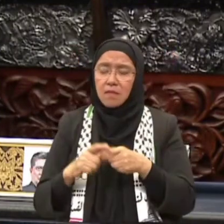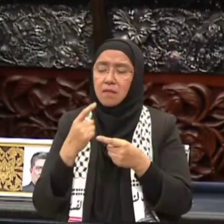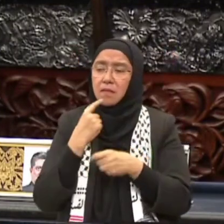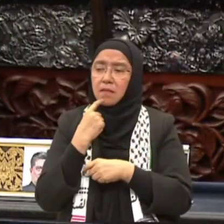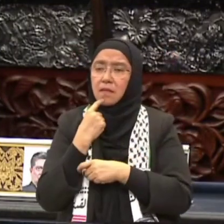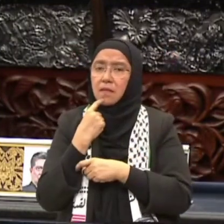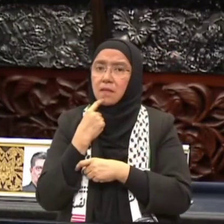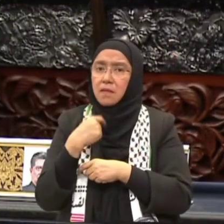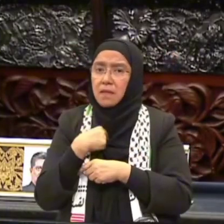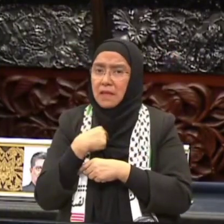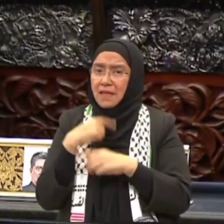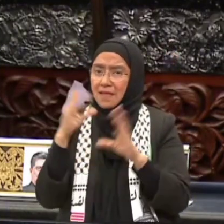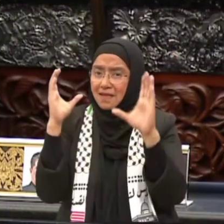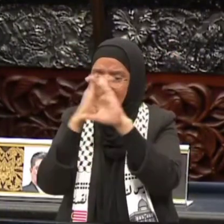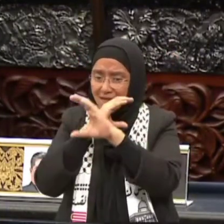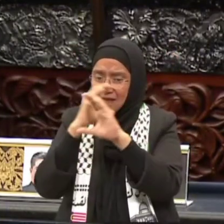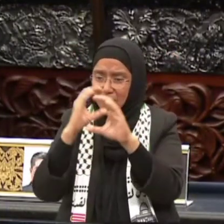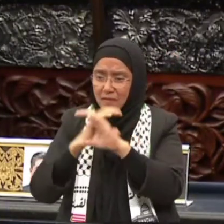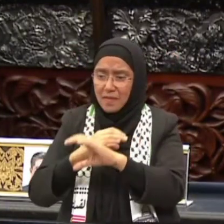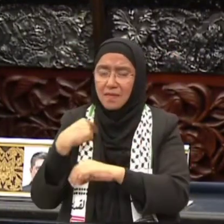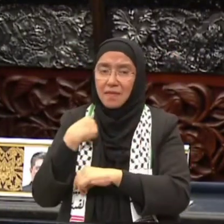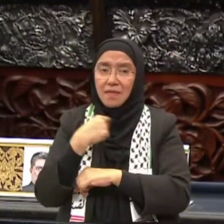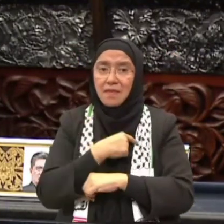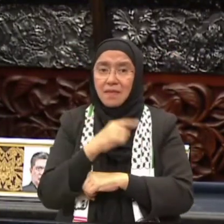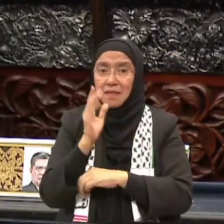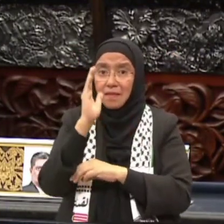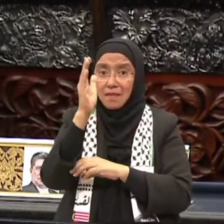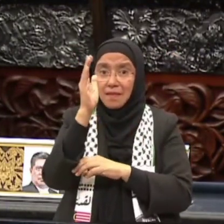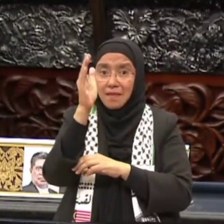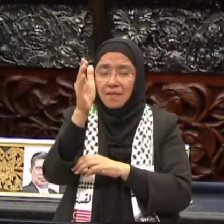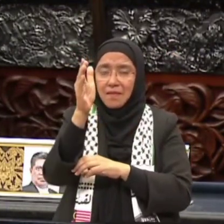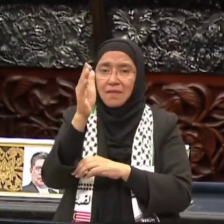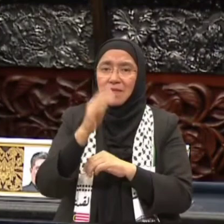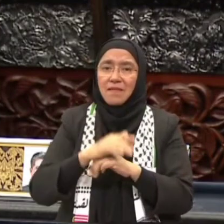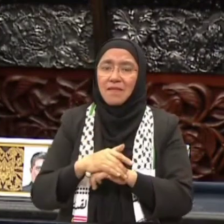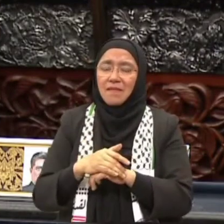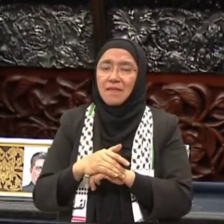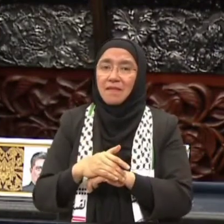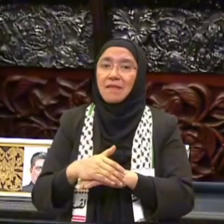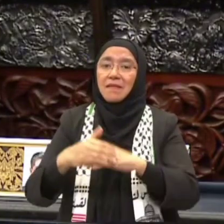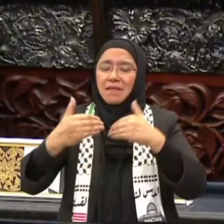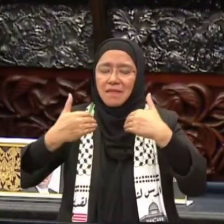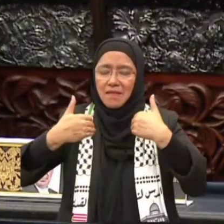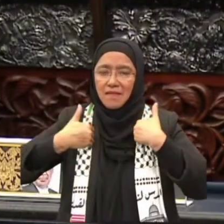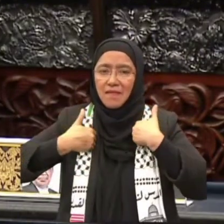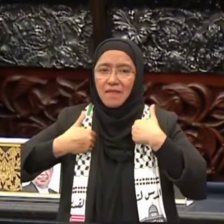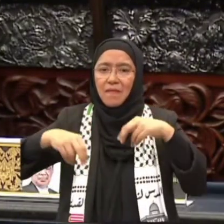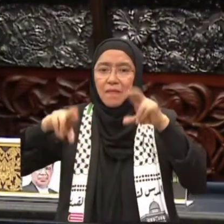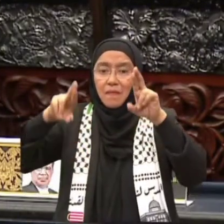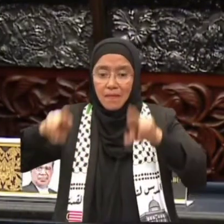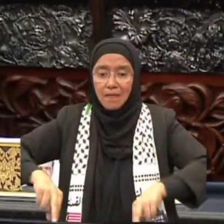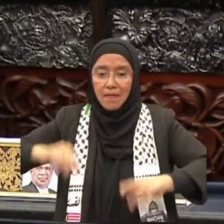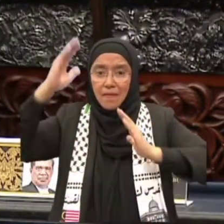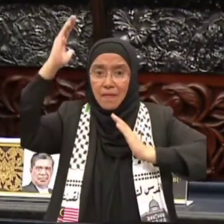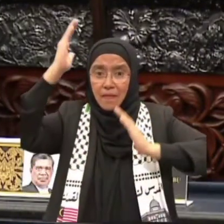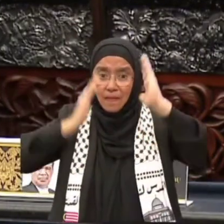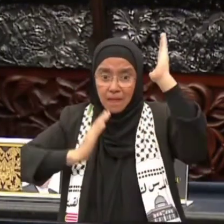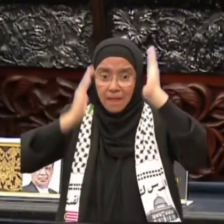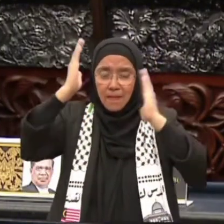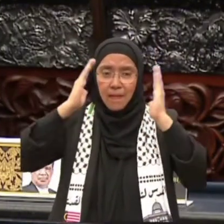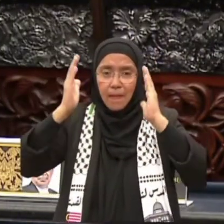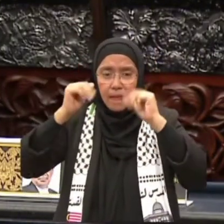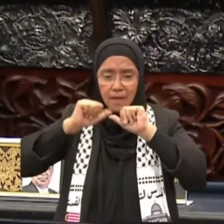kita ialah akan ada rakyat Malaysia yang berada terutamanya di